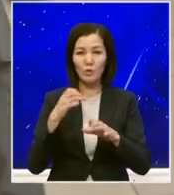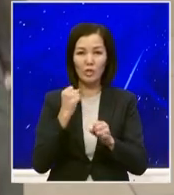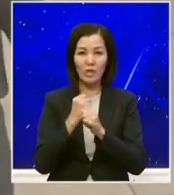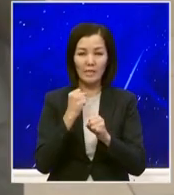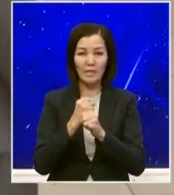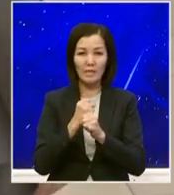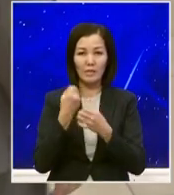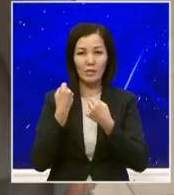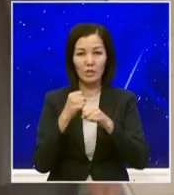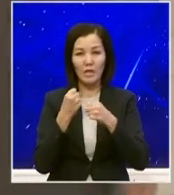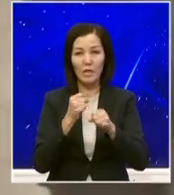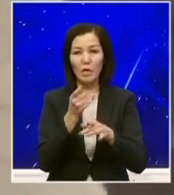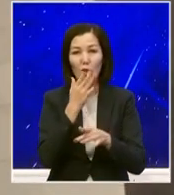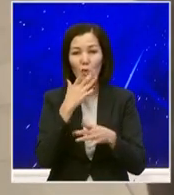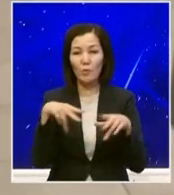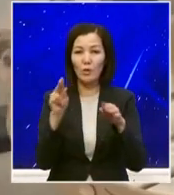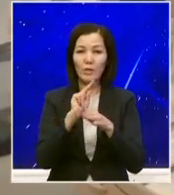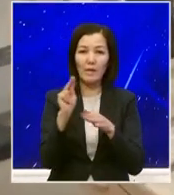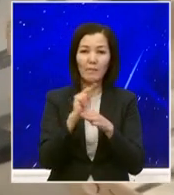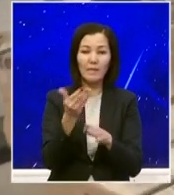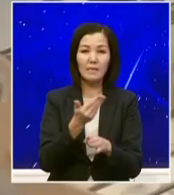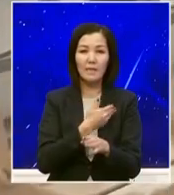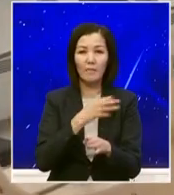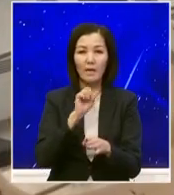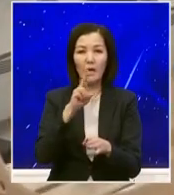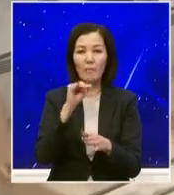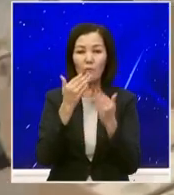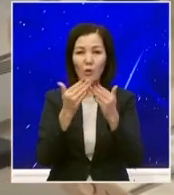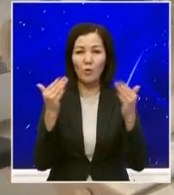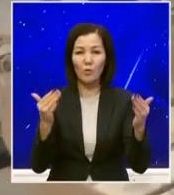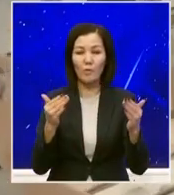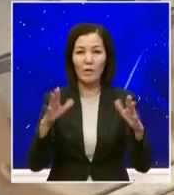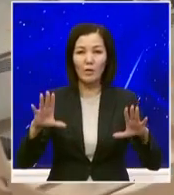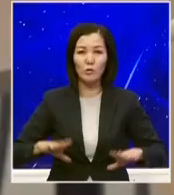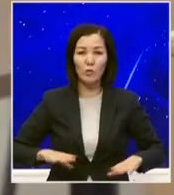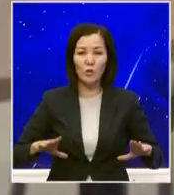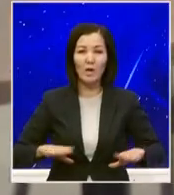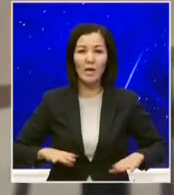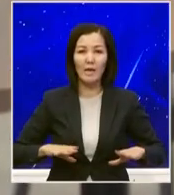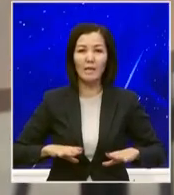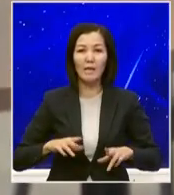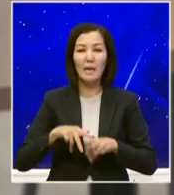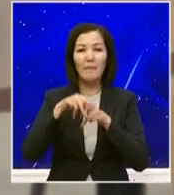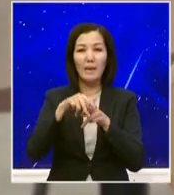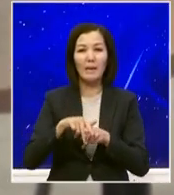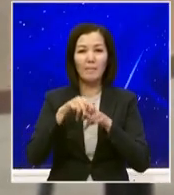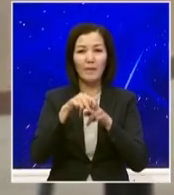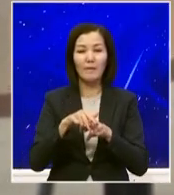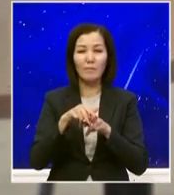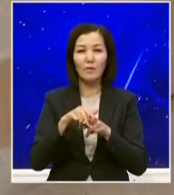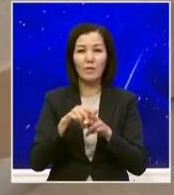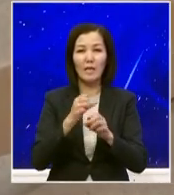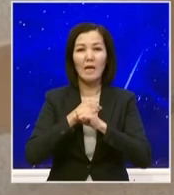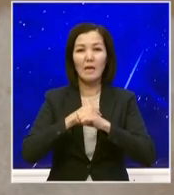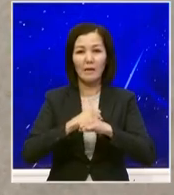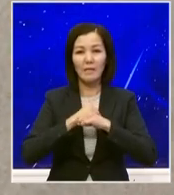бүгінгі ұрпағына ұлттық тәрбие сіңірмек. Апорттағы көрмеге қойылған жорға тайларына кезекпен мініп түсіп, қызығушылық танытып